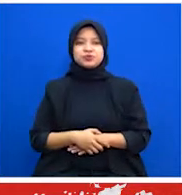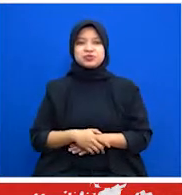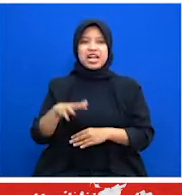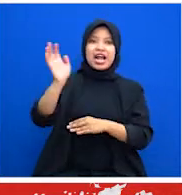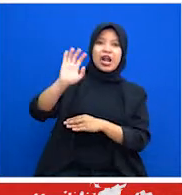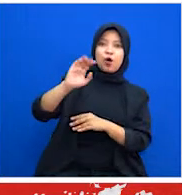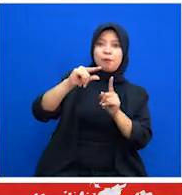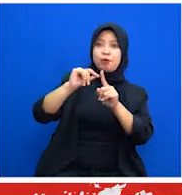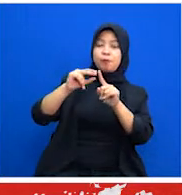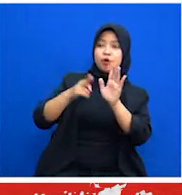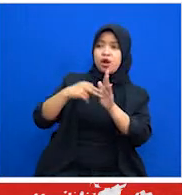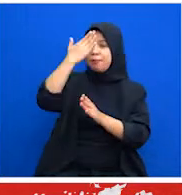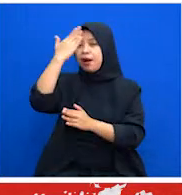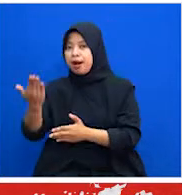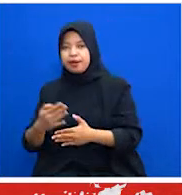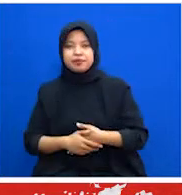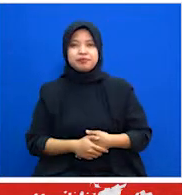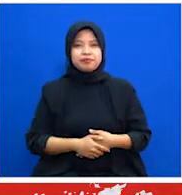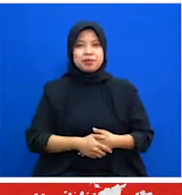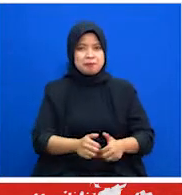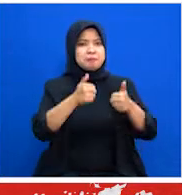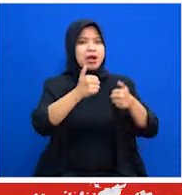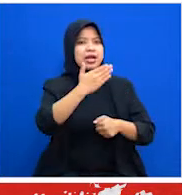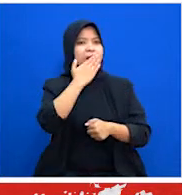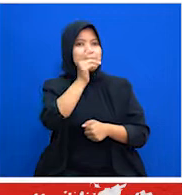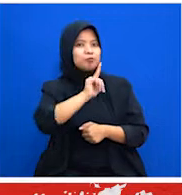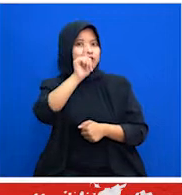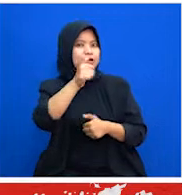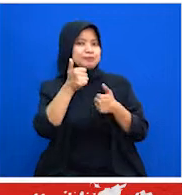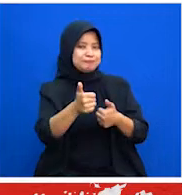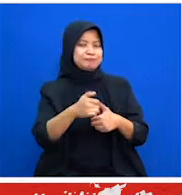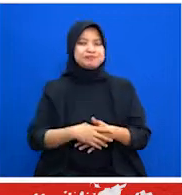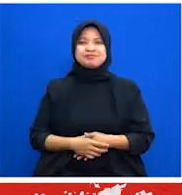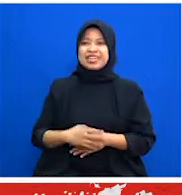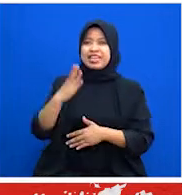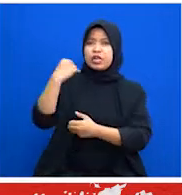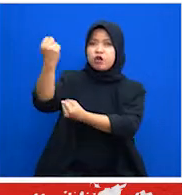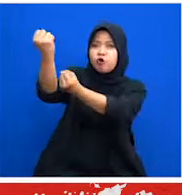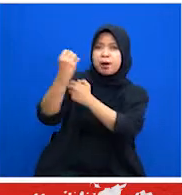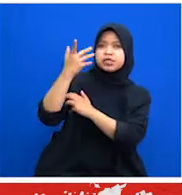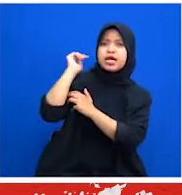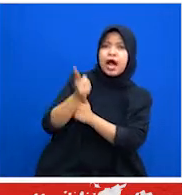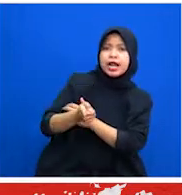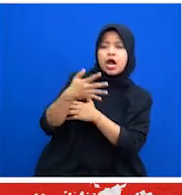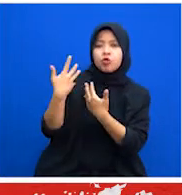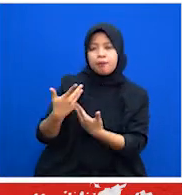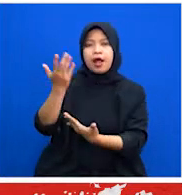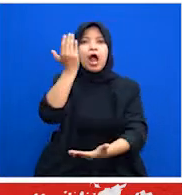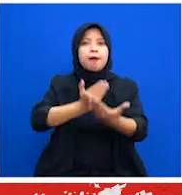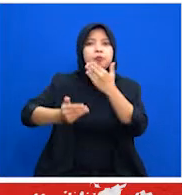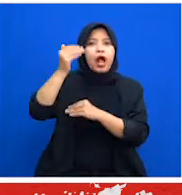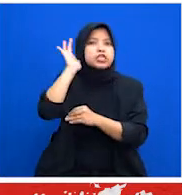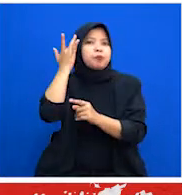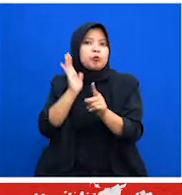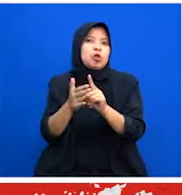Halo paphonb ia Apa kabarmu baik-baik Alhamdulillah tadi ada berita tubuh cewek tentang aplikasi